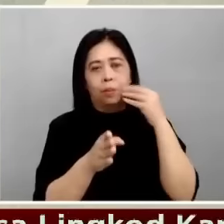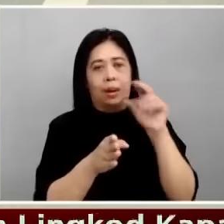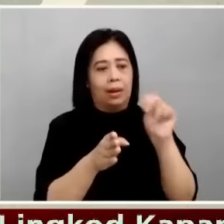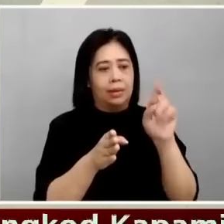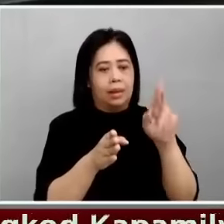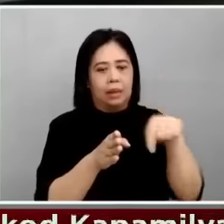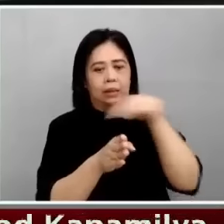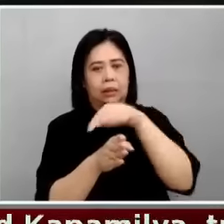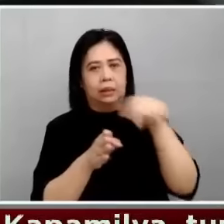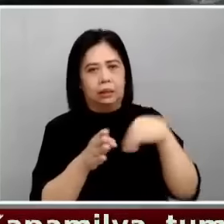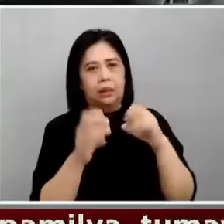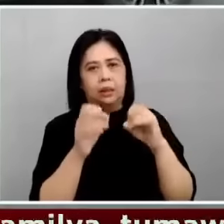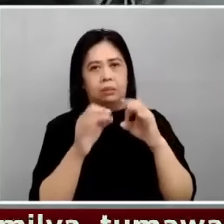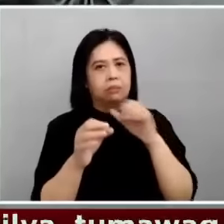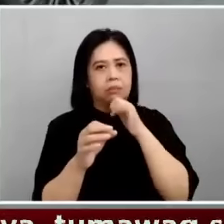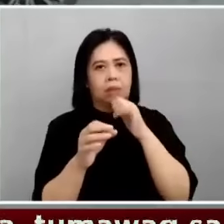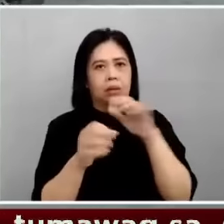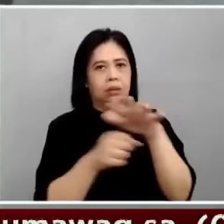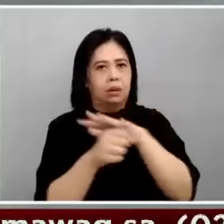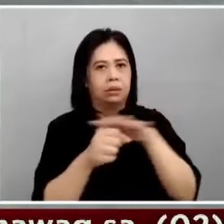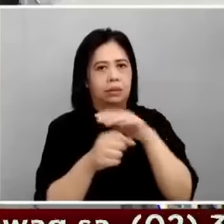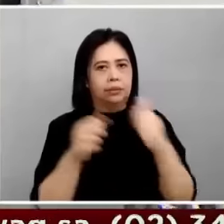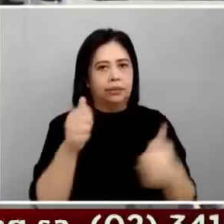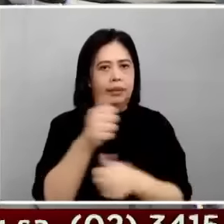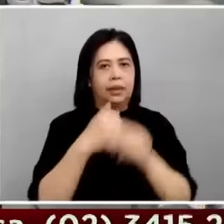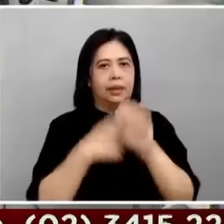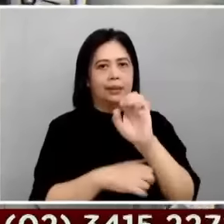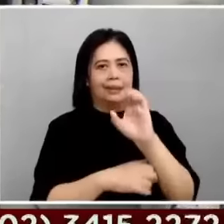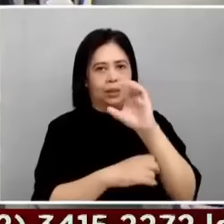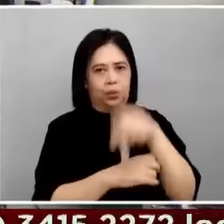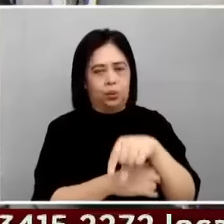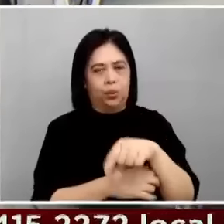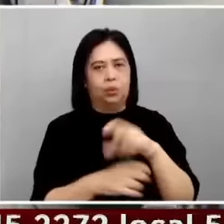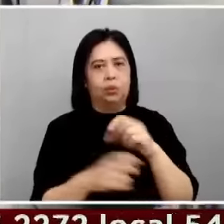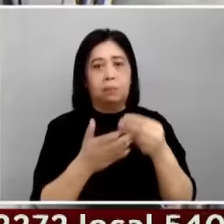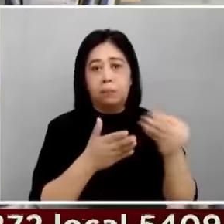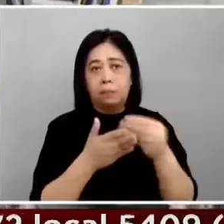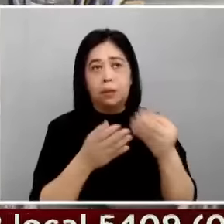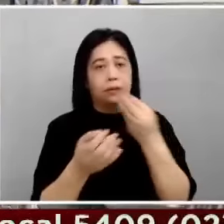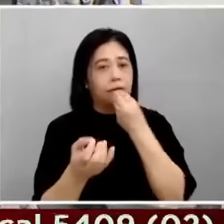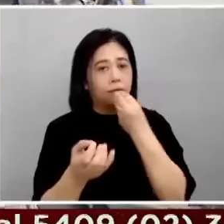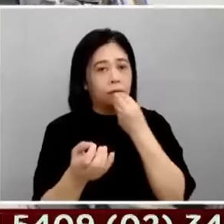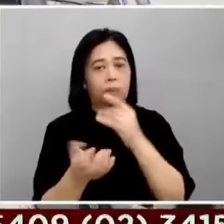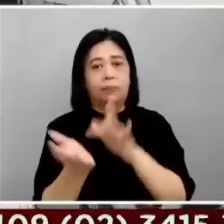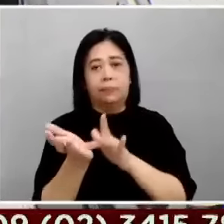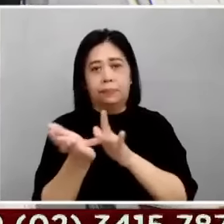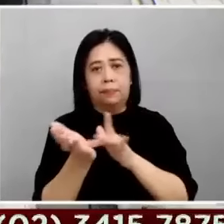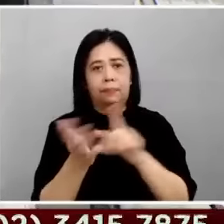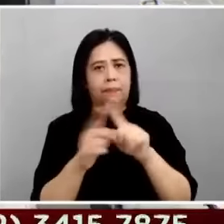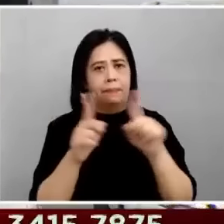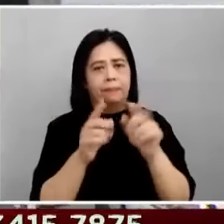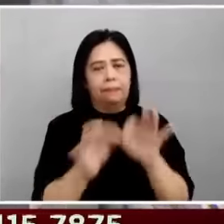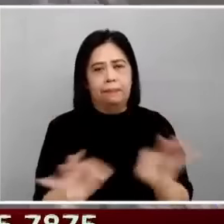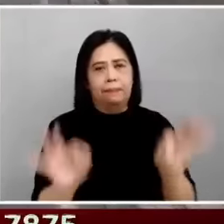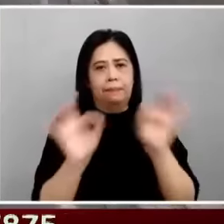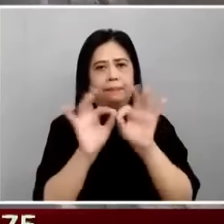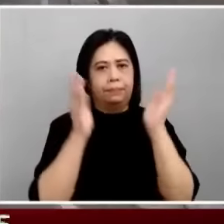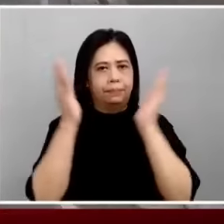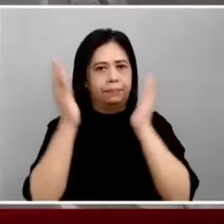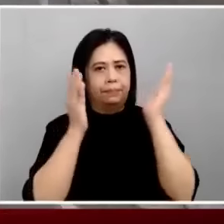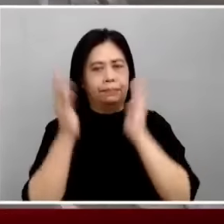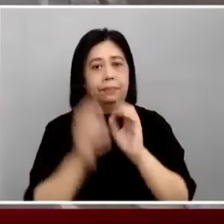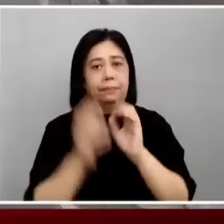karatig lalawigan na hindi naman sakop ng ECQ para sa pagbili ng pagkain at gamot at iba pang essential services,